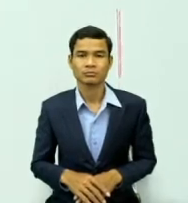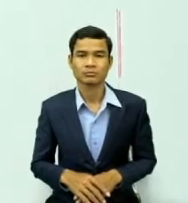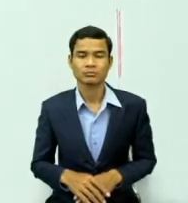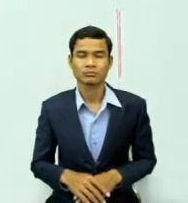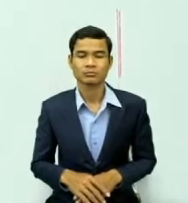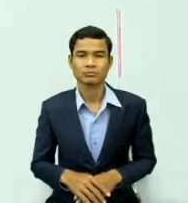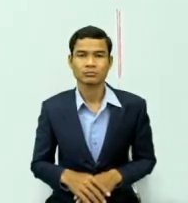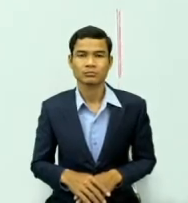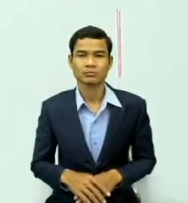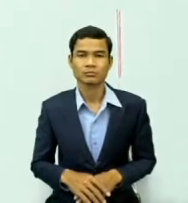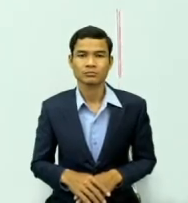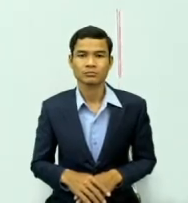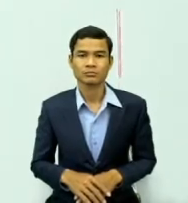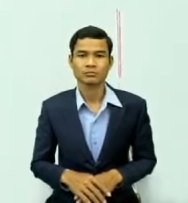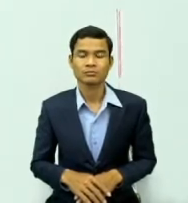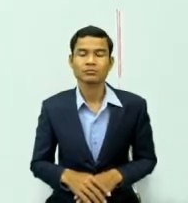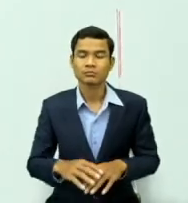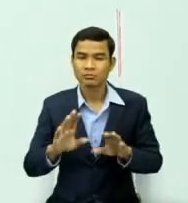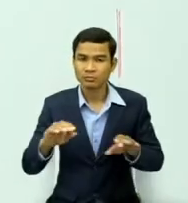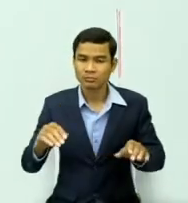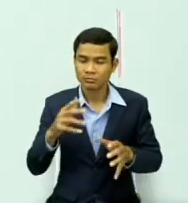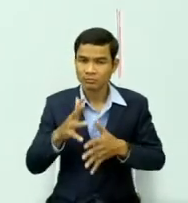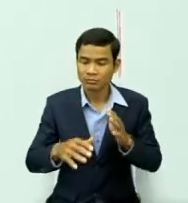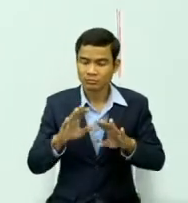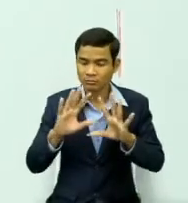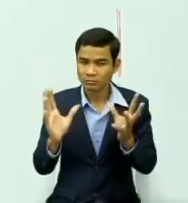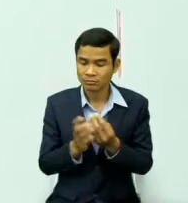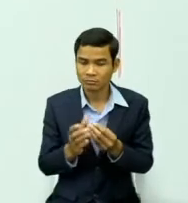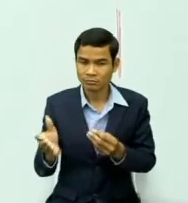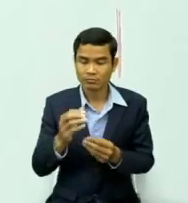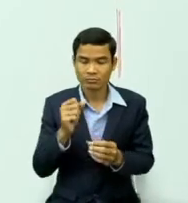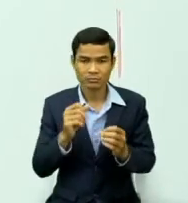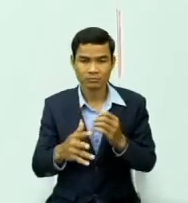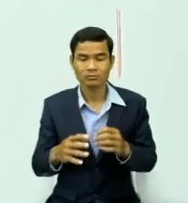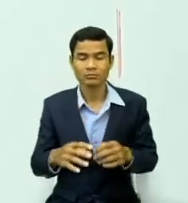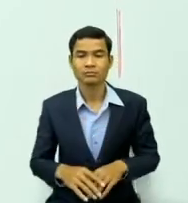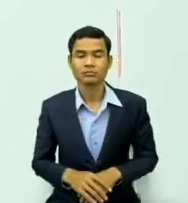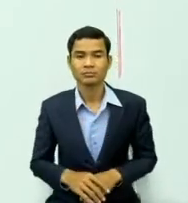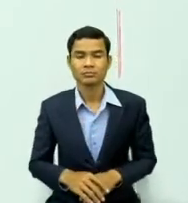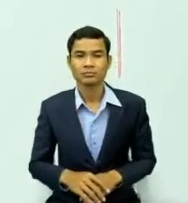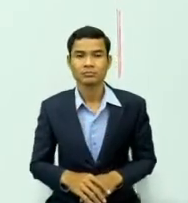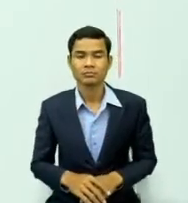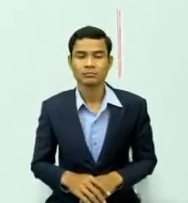chà ta con cốt ăn tỉnh ọc này chắc bà đạm